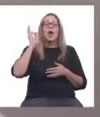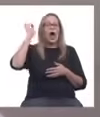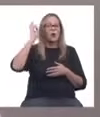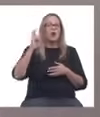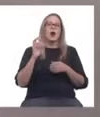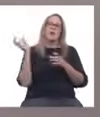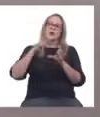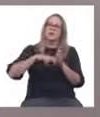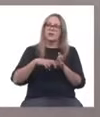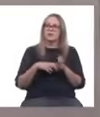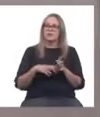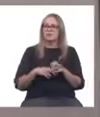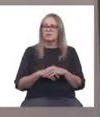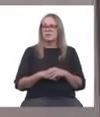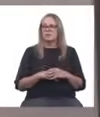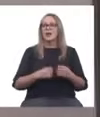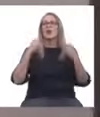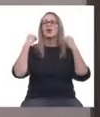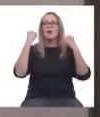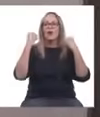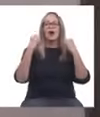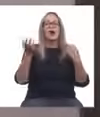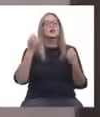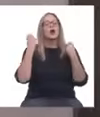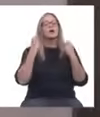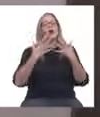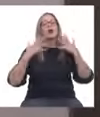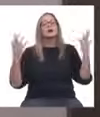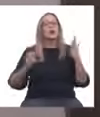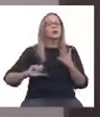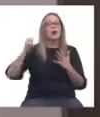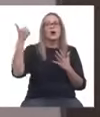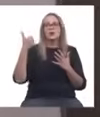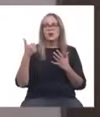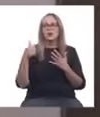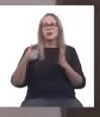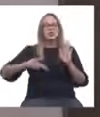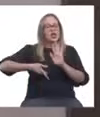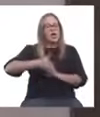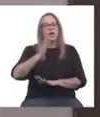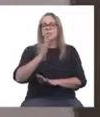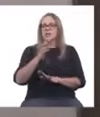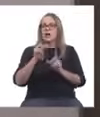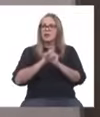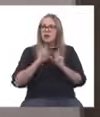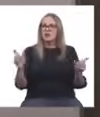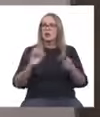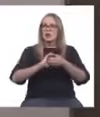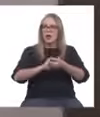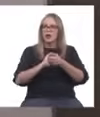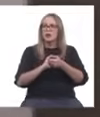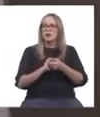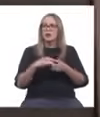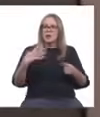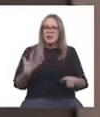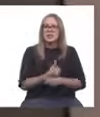גבורה. גבורה כל כך גדולה שהוא הראשון שיצא והגן על חבריו, הציל את